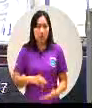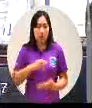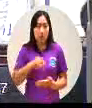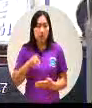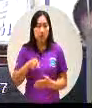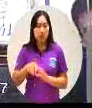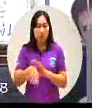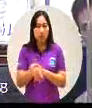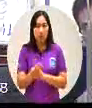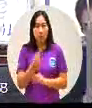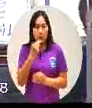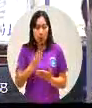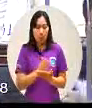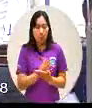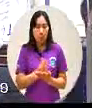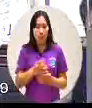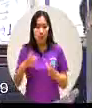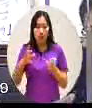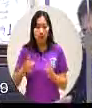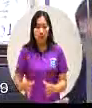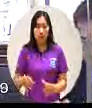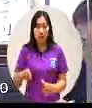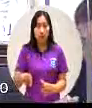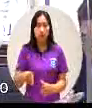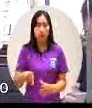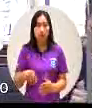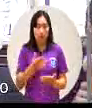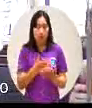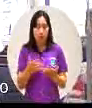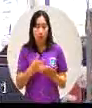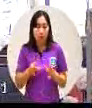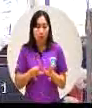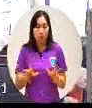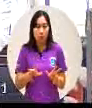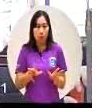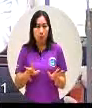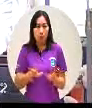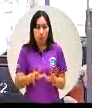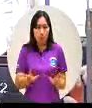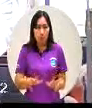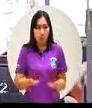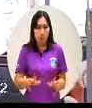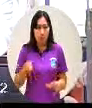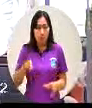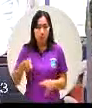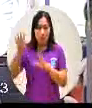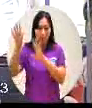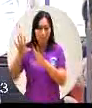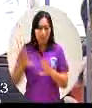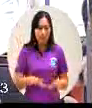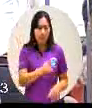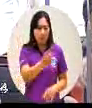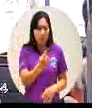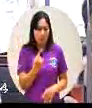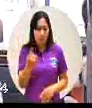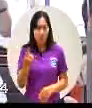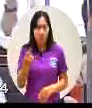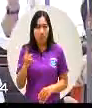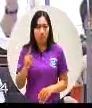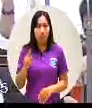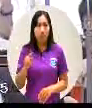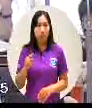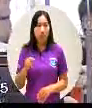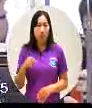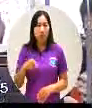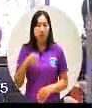实刚刚那个韩议员有报那个玫瑰图哈，对它不同的风向哈，它可能让工业区的一个相关的污染物